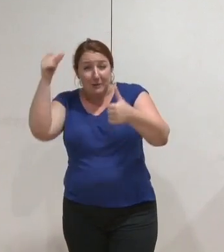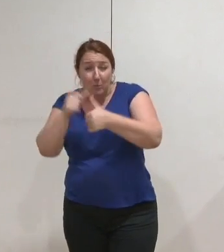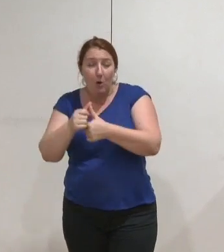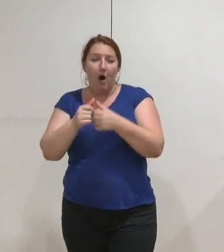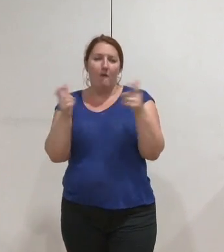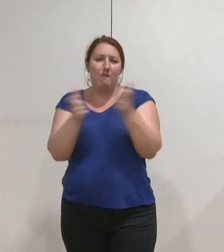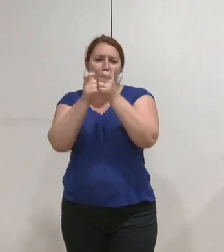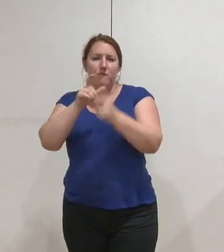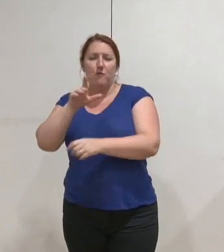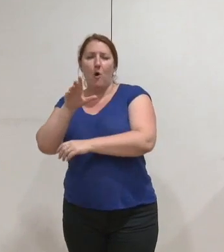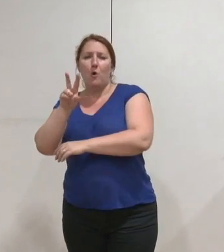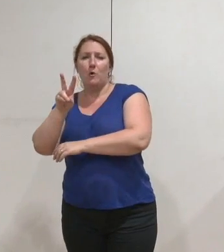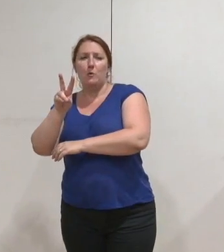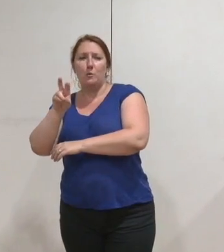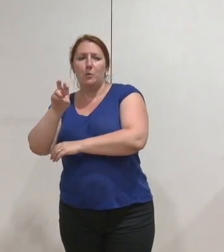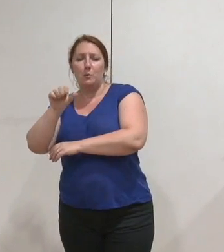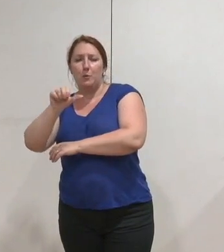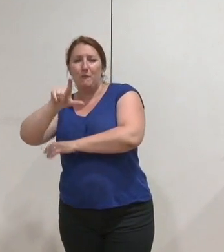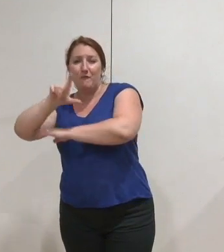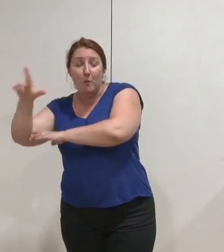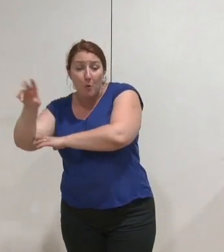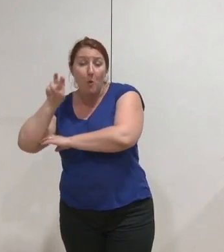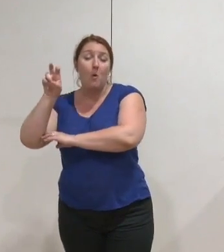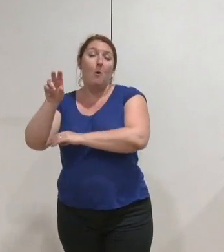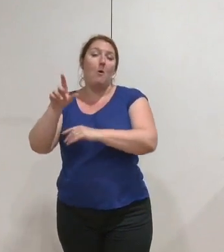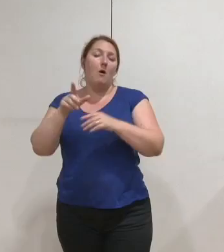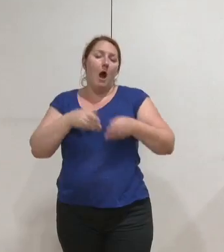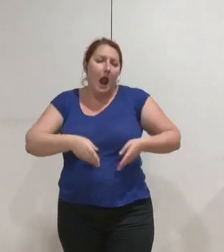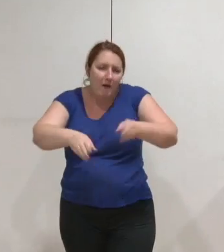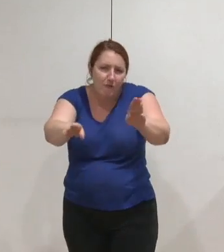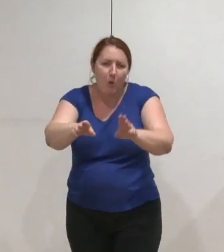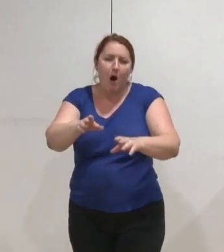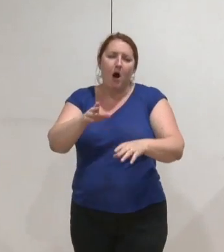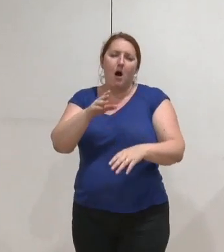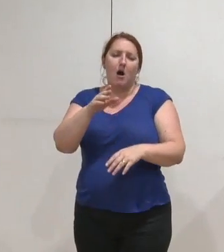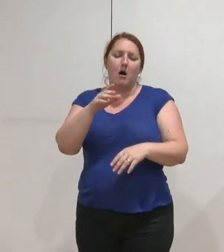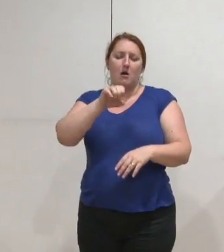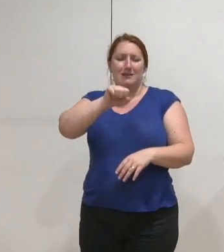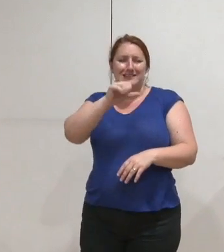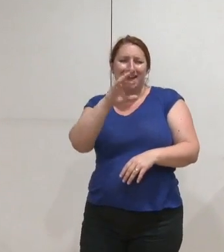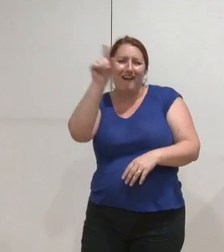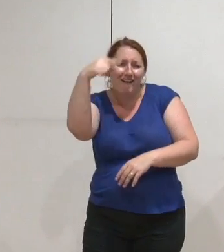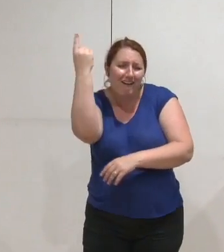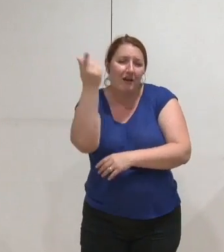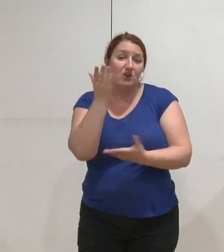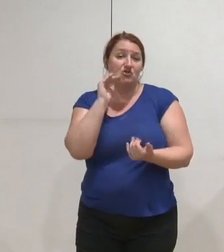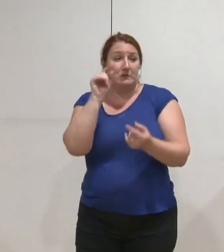veau au fort de douumont à la Voie Sacrée j'espère que vous avez profité de ces 3 jours pour visiter ces autres lieux de mémoire ensuite vous